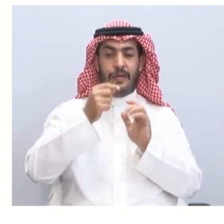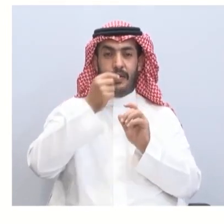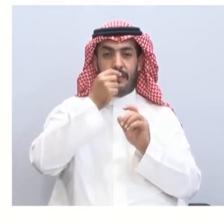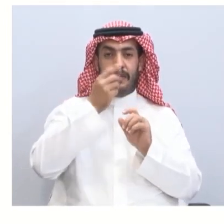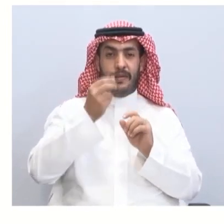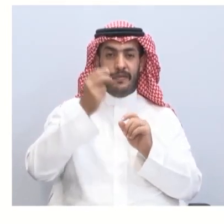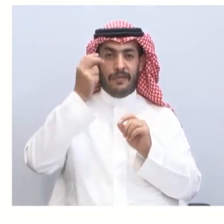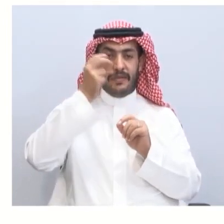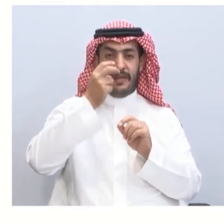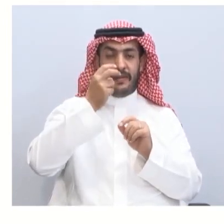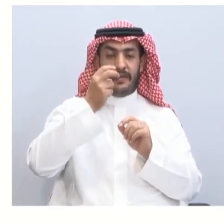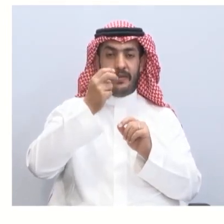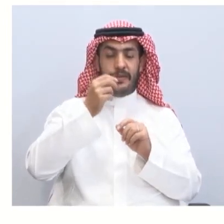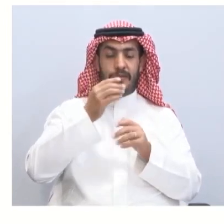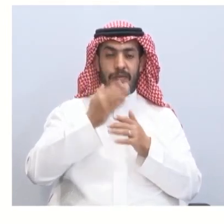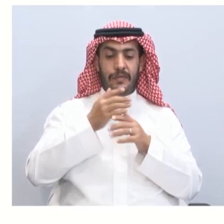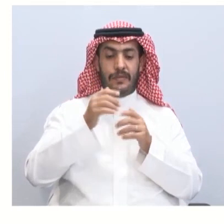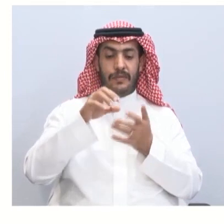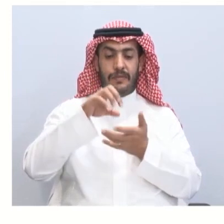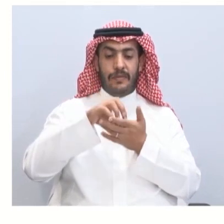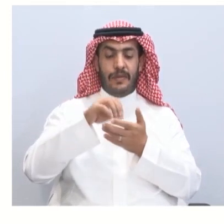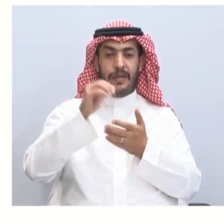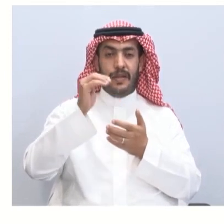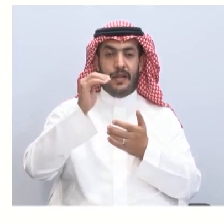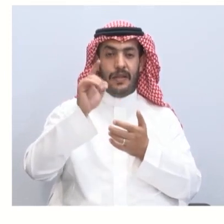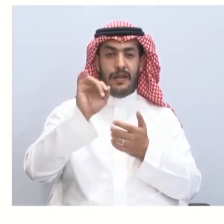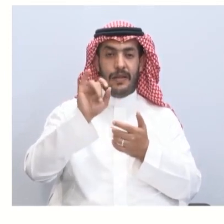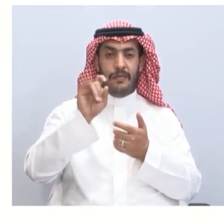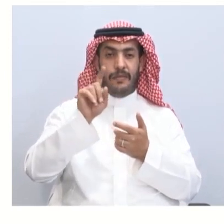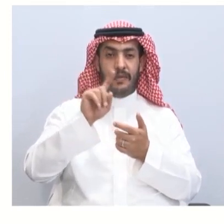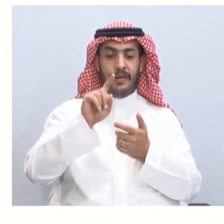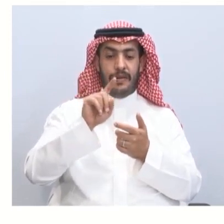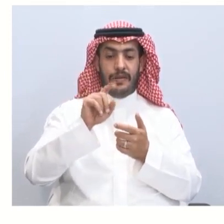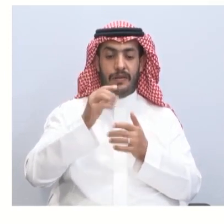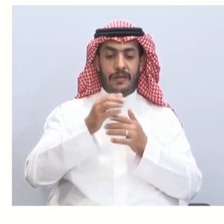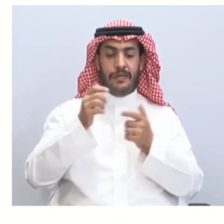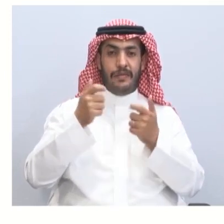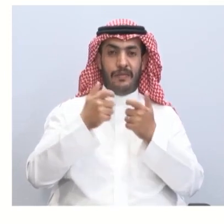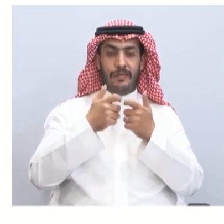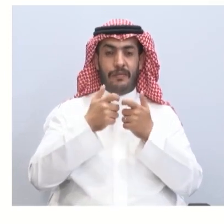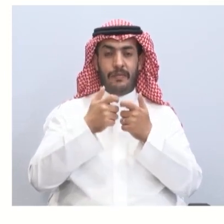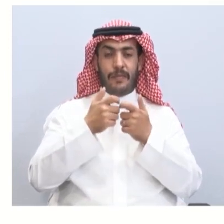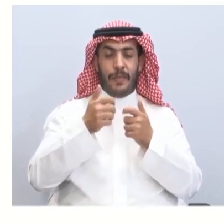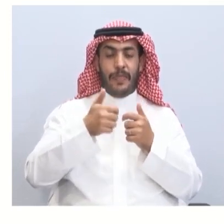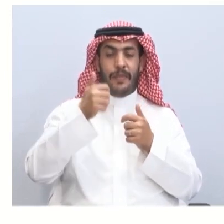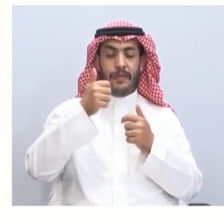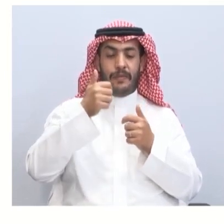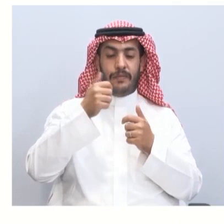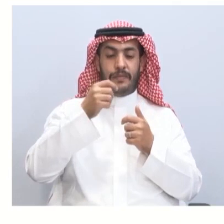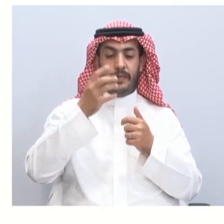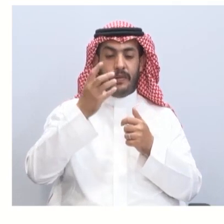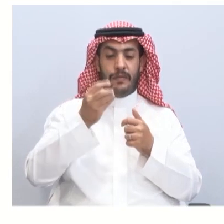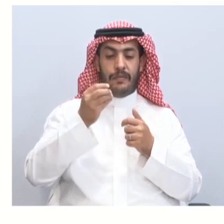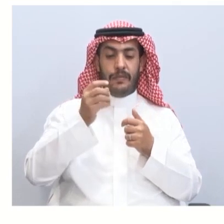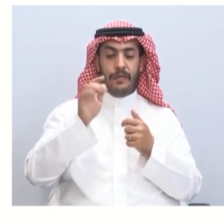الرحمن بن فيصل عند بلده حريملا انتهت هذه المعركه بانتصار ابن